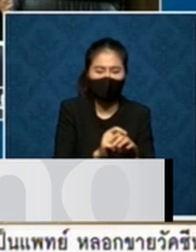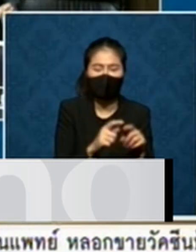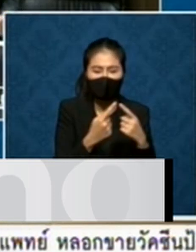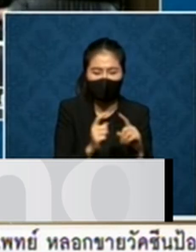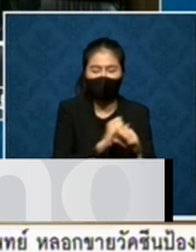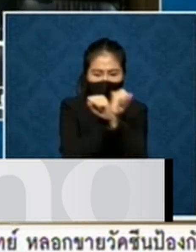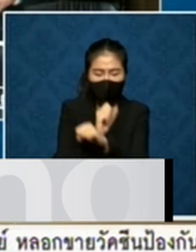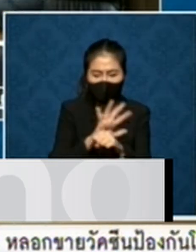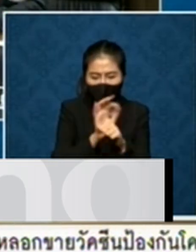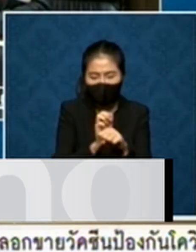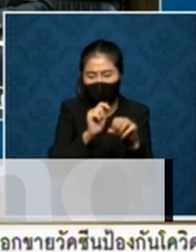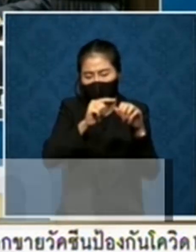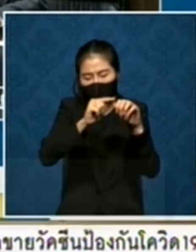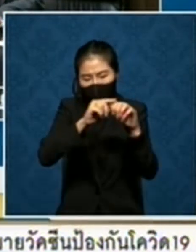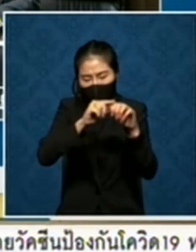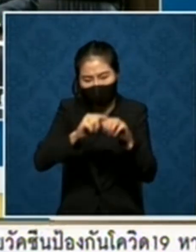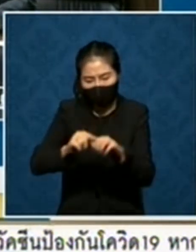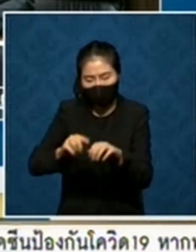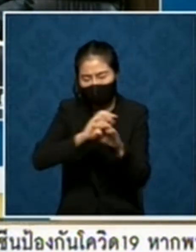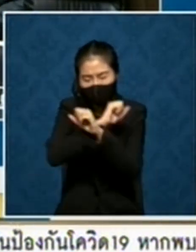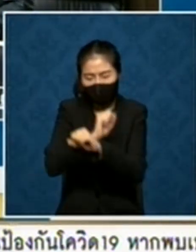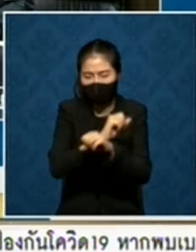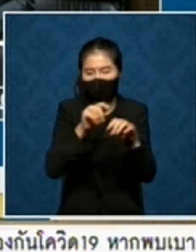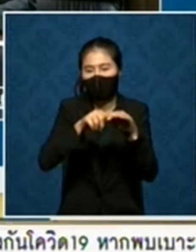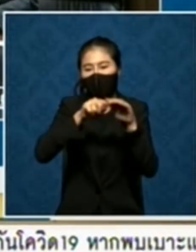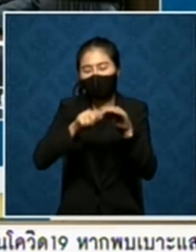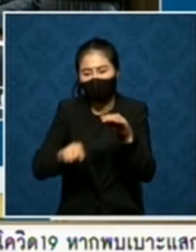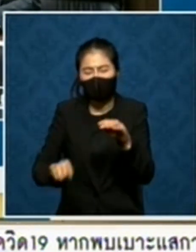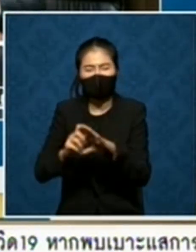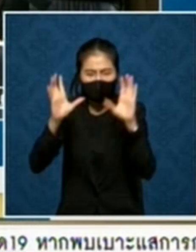มาแล้ว2เข็มจะได้รับการกระตุ้นอะไรรัฐบาลต้องคิด